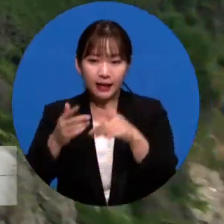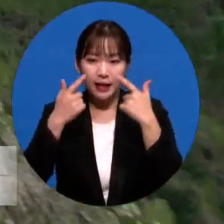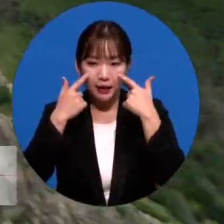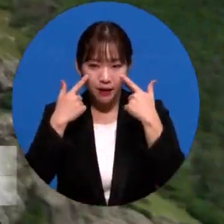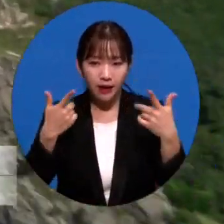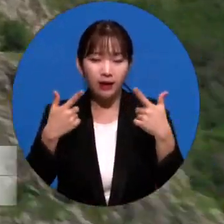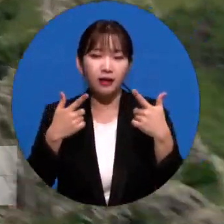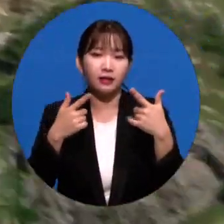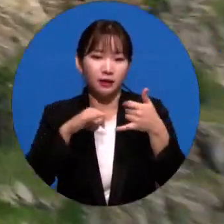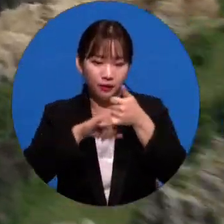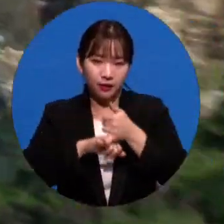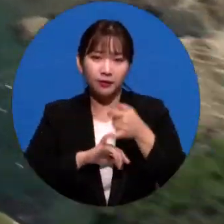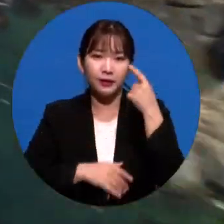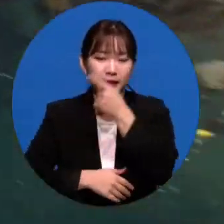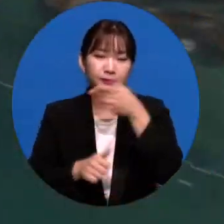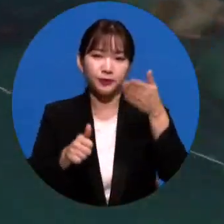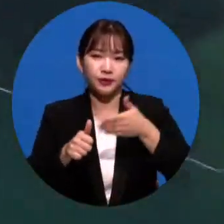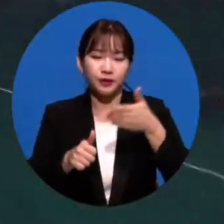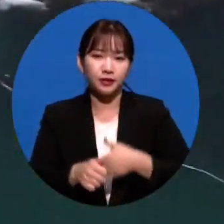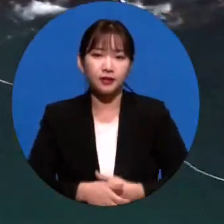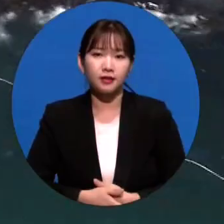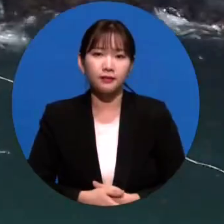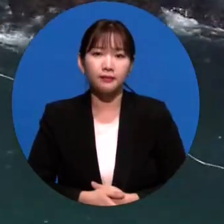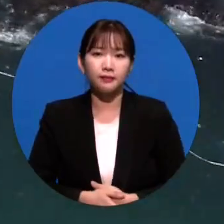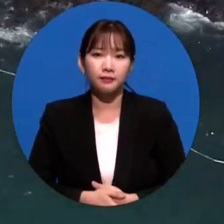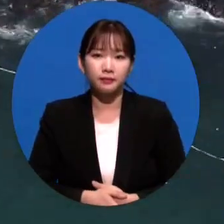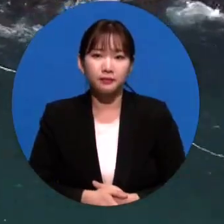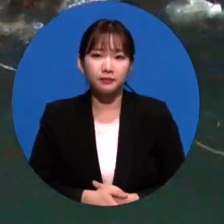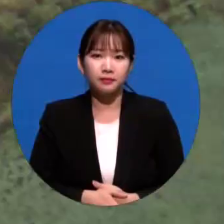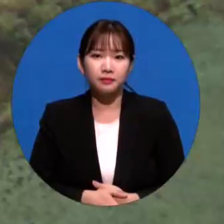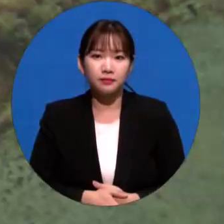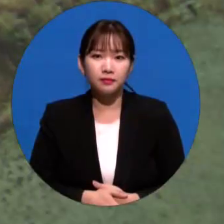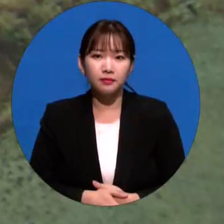것을 당부했습니다. MBC 뉴스 박종호입니다.